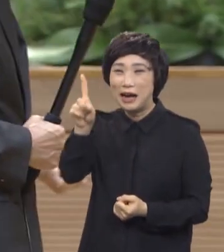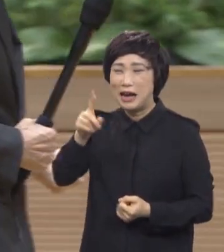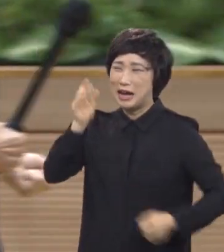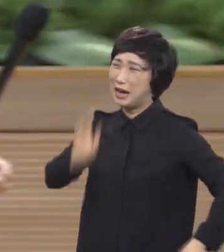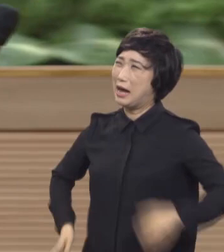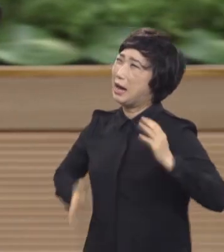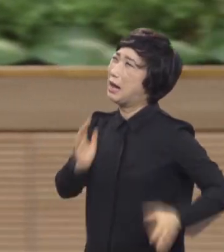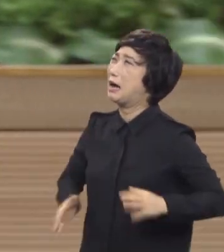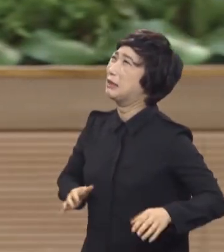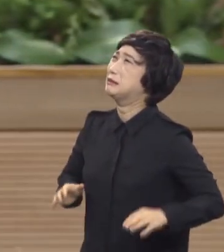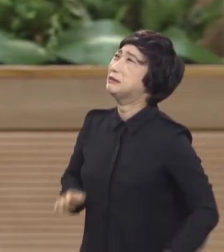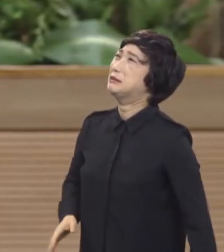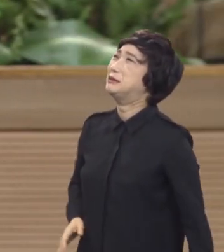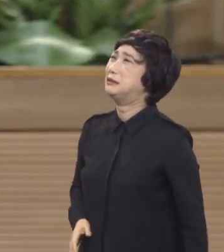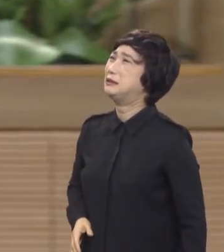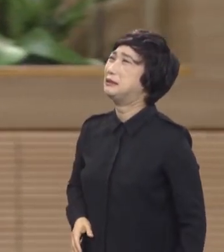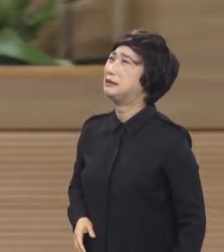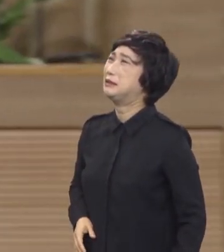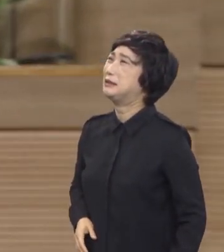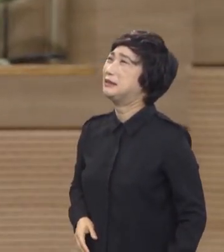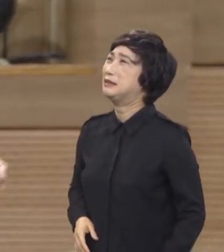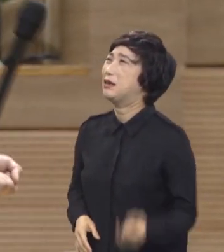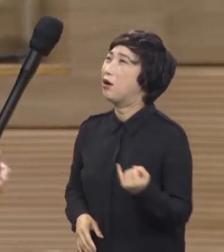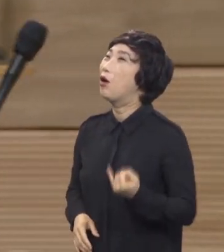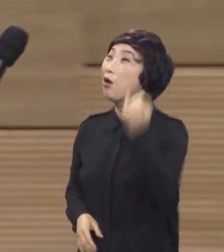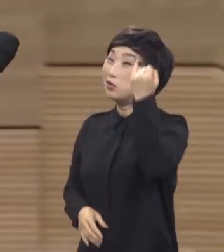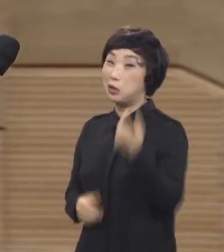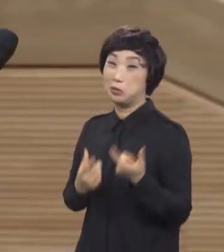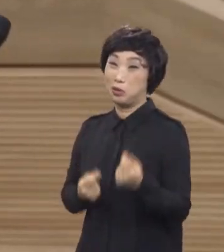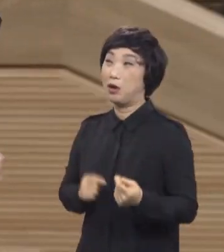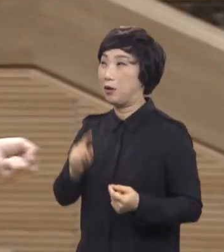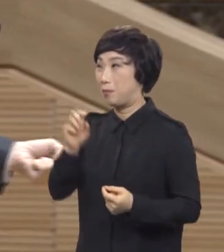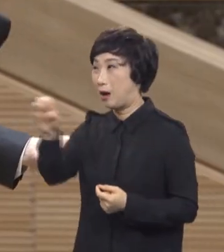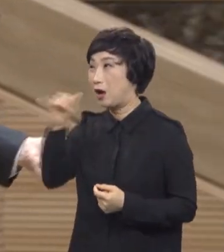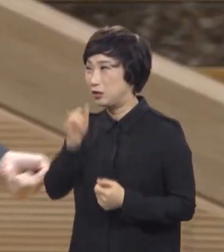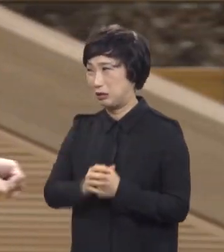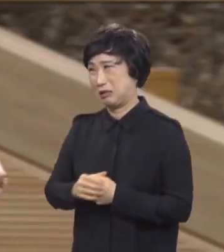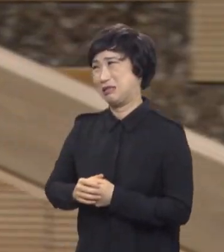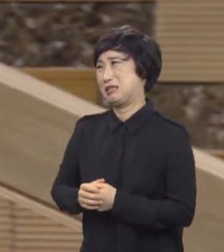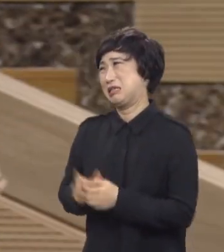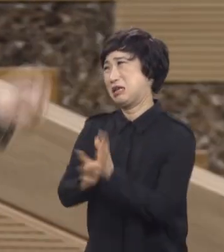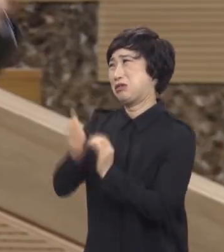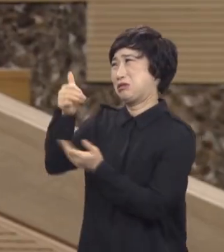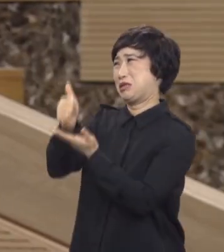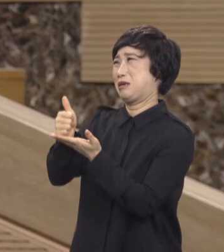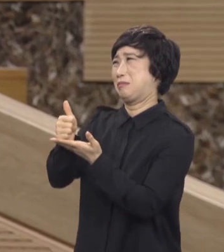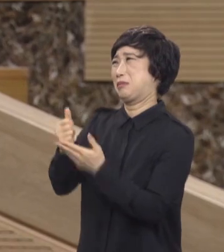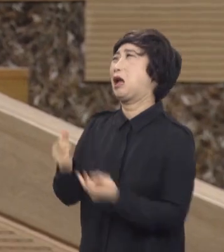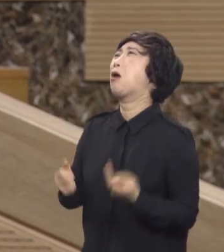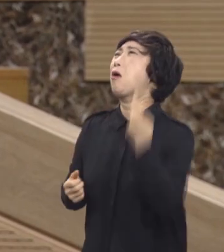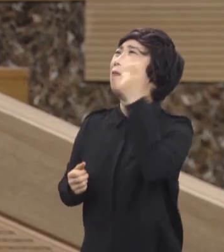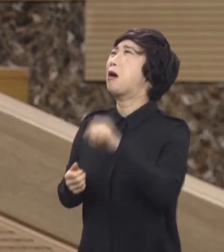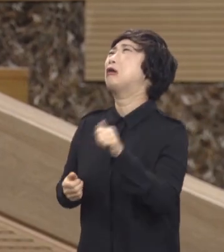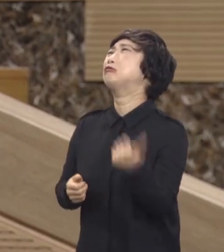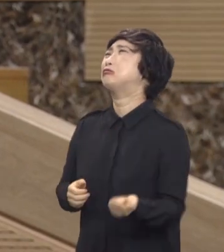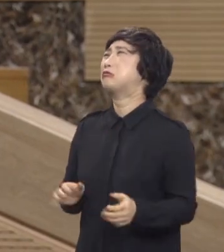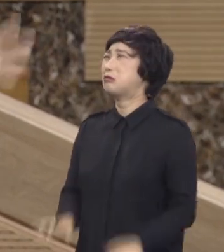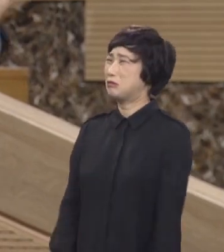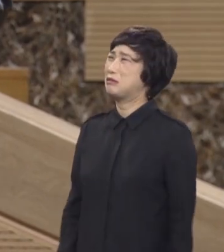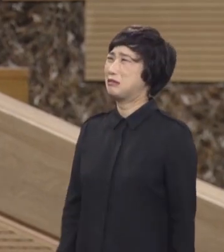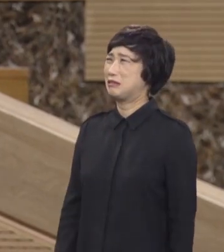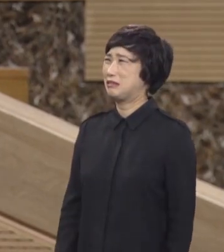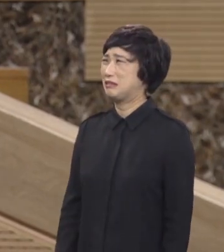똑같이 언니와 똑같이 말합니다 예수님 우리 오라버니가 죽었는데요